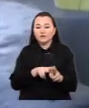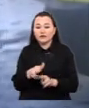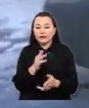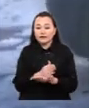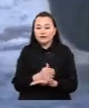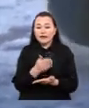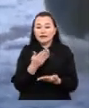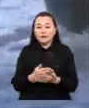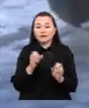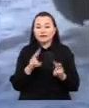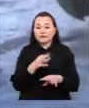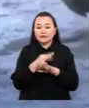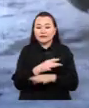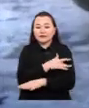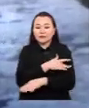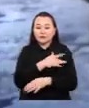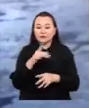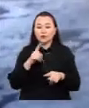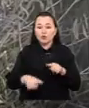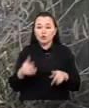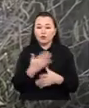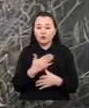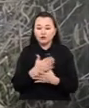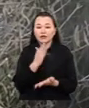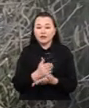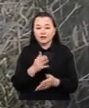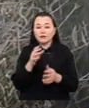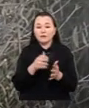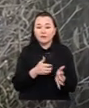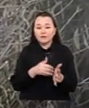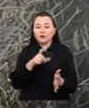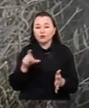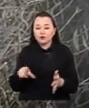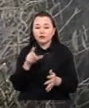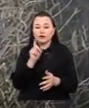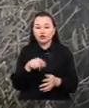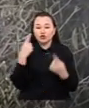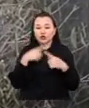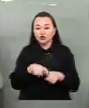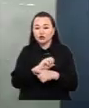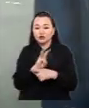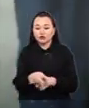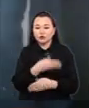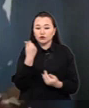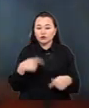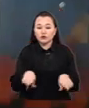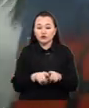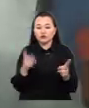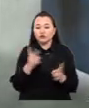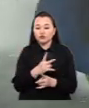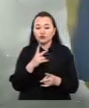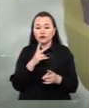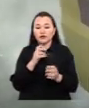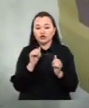по словам экспертов в сфере оказания скорой медицинской помощи есть и кадровые проблемы и нехватка технического оснащения которые также надо